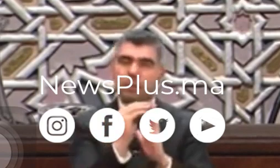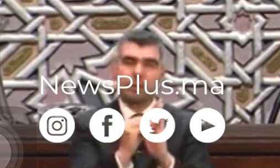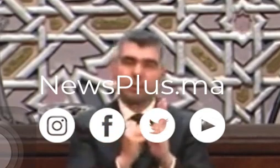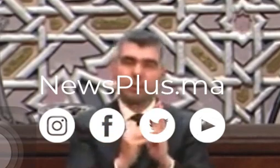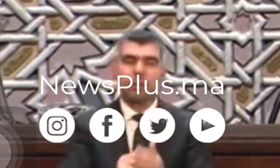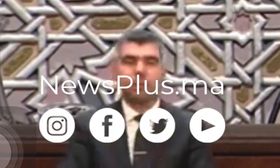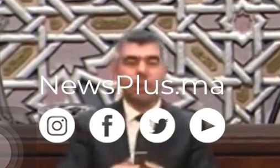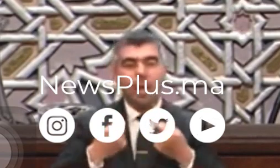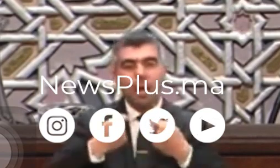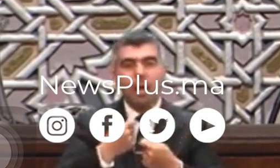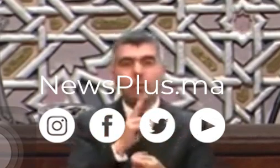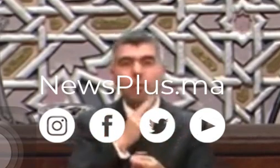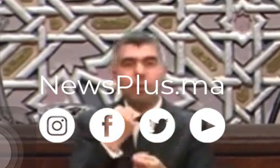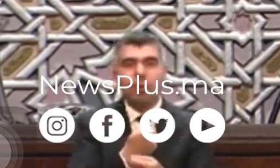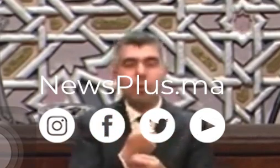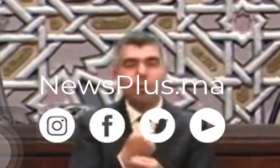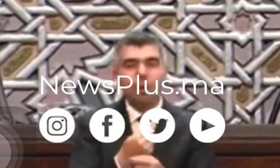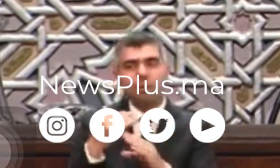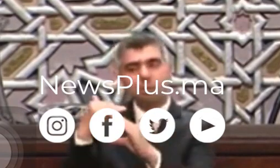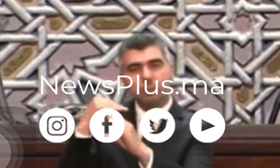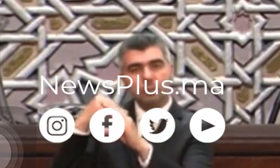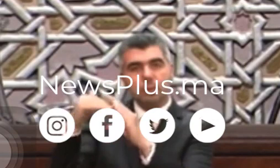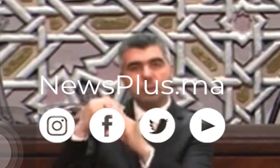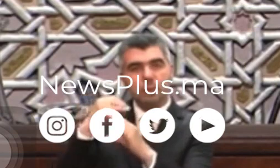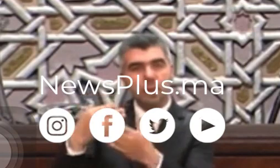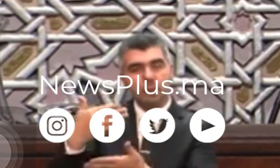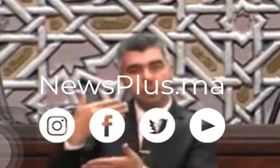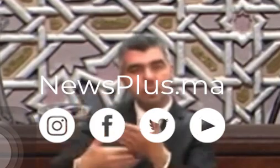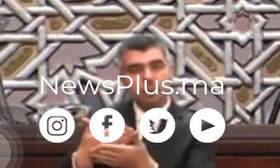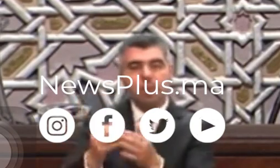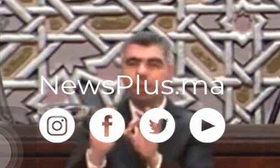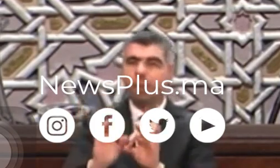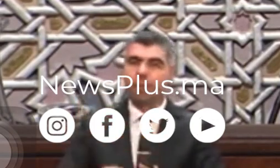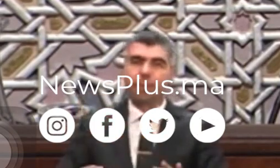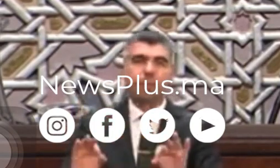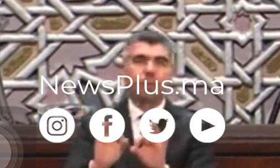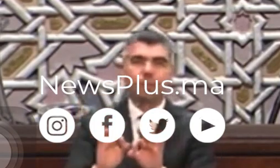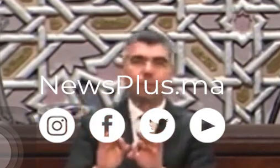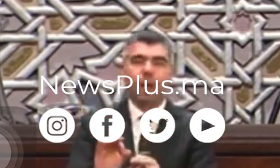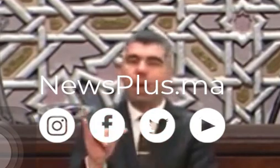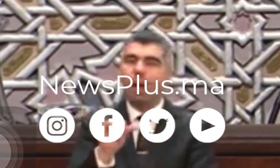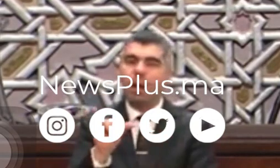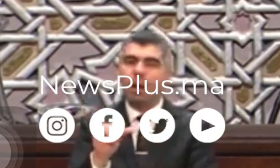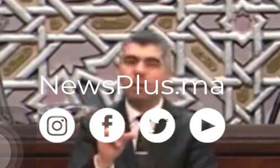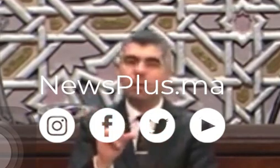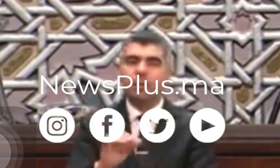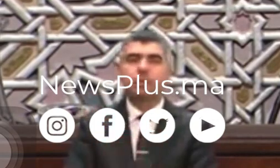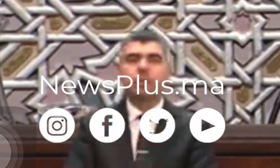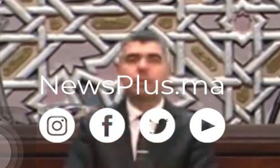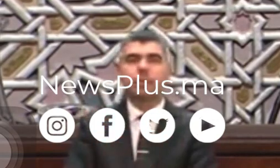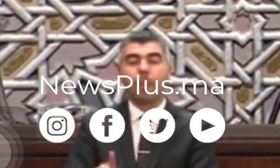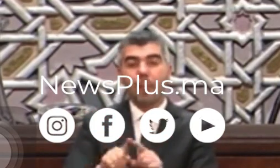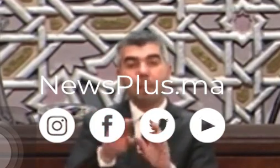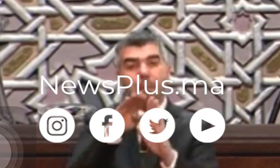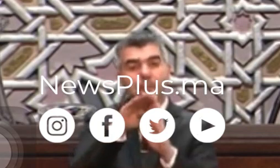لذلك السيد رئيس الحكومة لم يتوصل أصلا بأي استدعاء في هذا الشأن. لماذا؟ لماذا رجاء؟ لأن